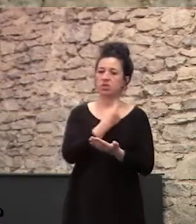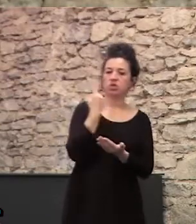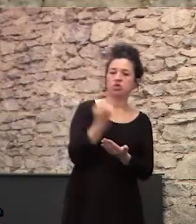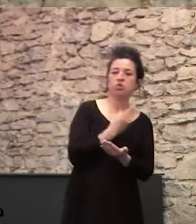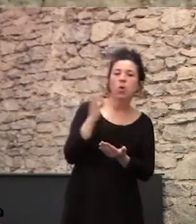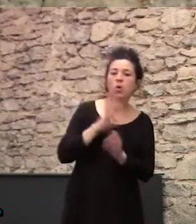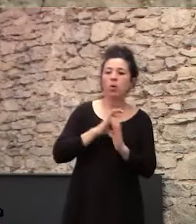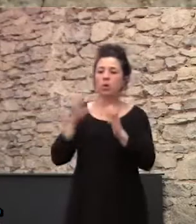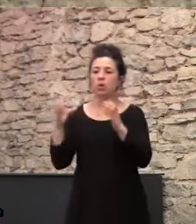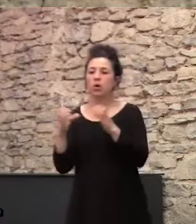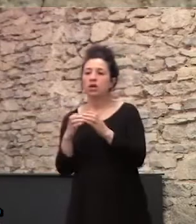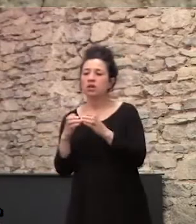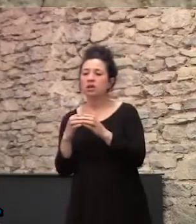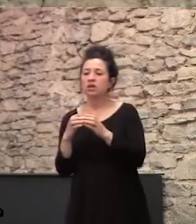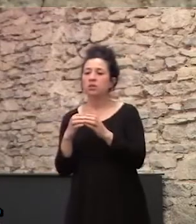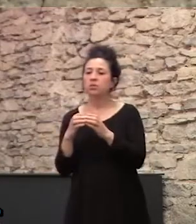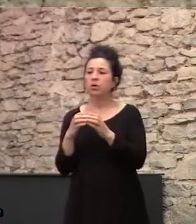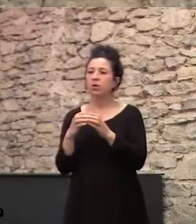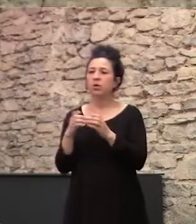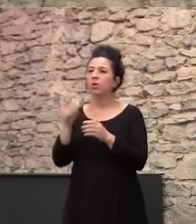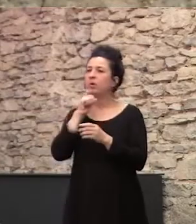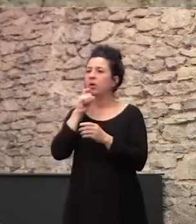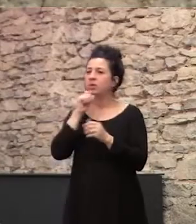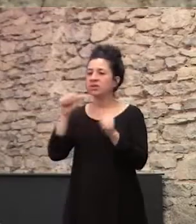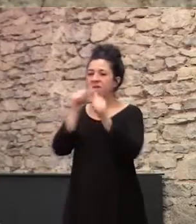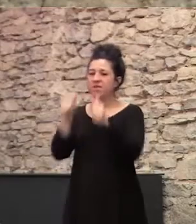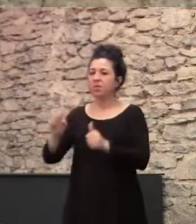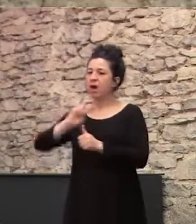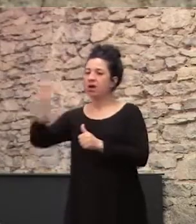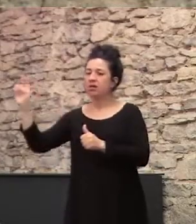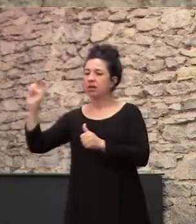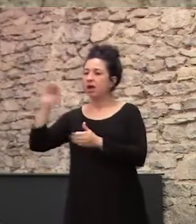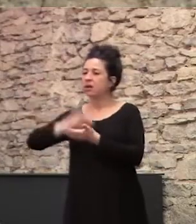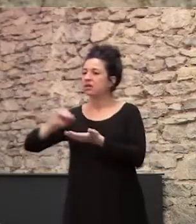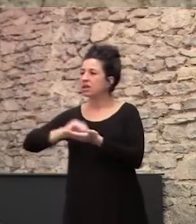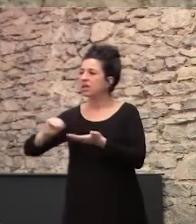itzulpena, idazeko beste modu bat izan daiteke.